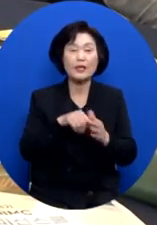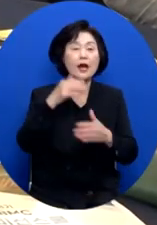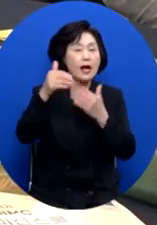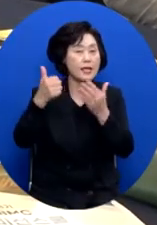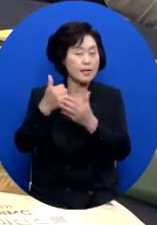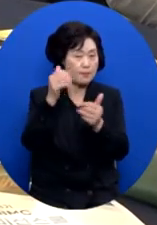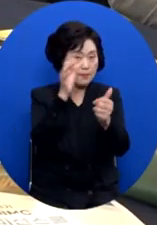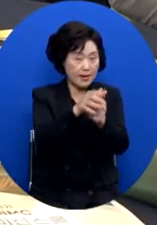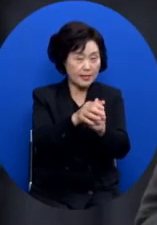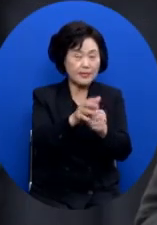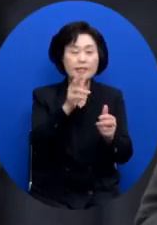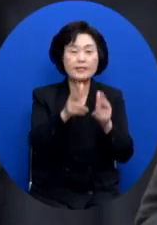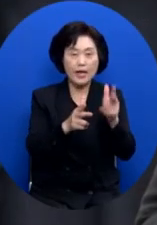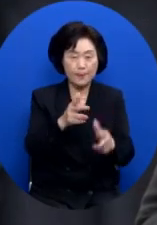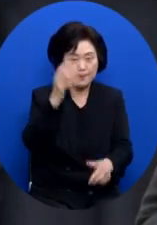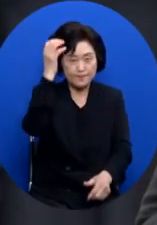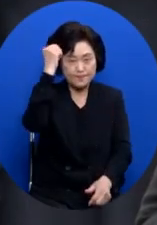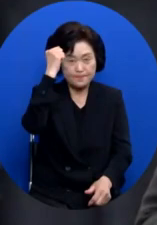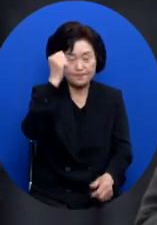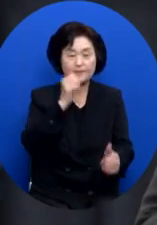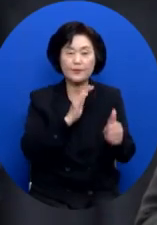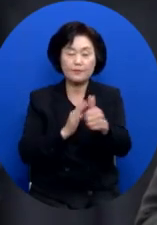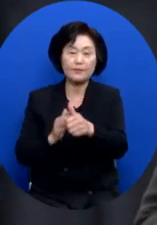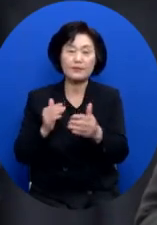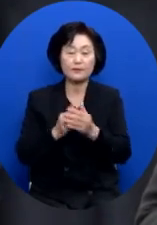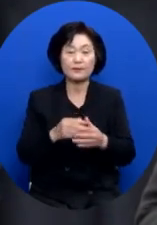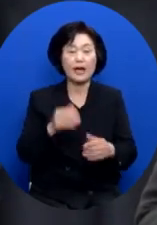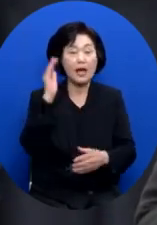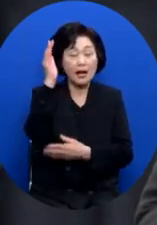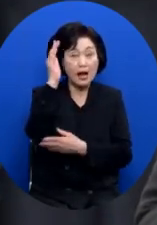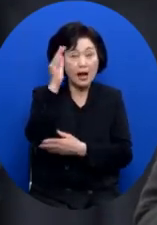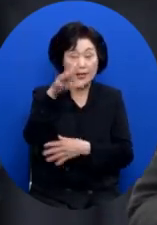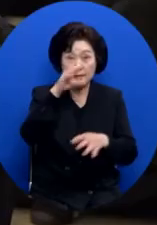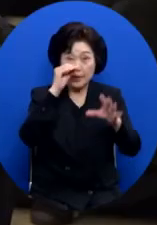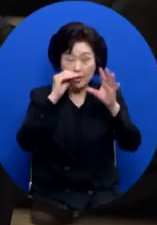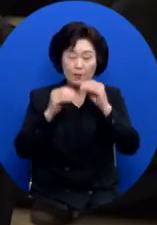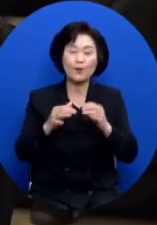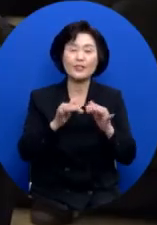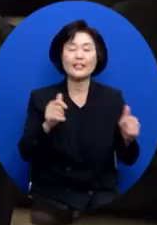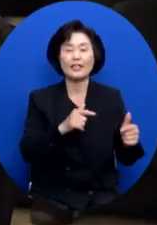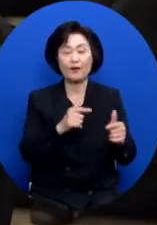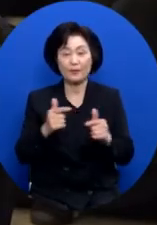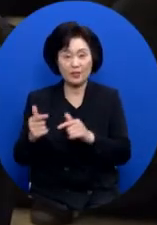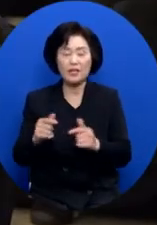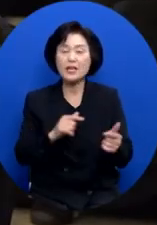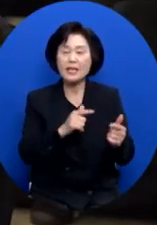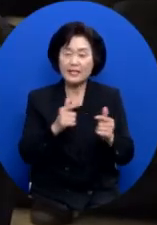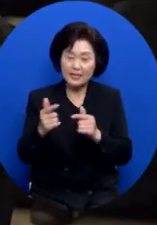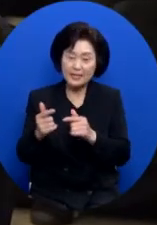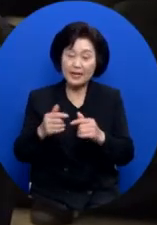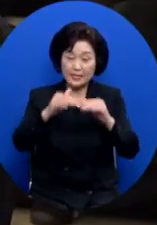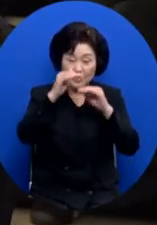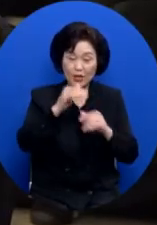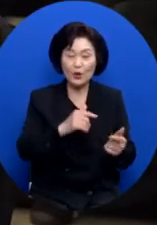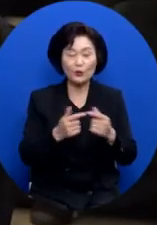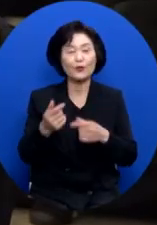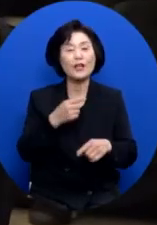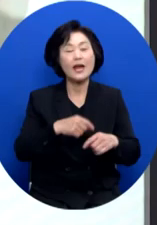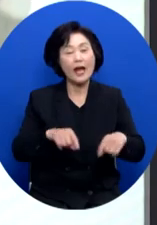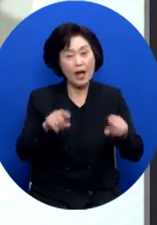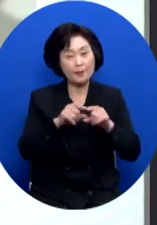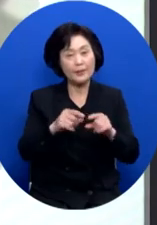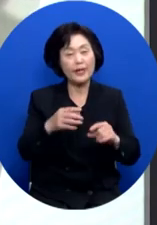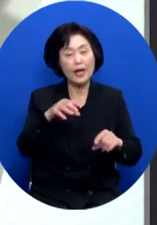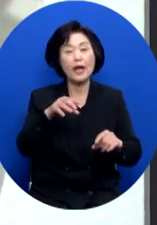인식해야 한다고 강조했습니다. 강의를 들은 참가자들은 조별 과제 수행과 사례 적용을 함께 나누며 일터